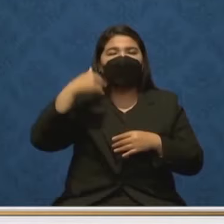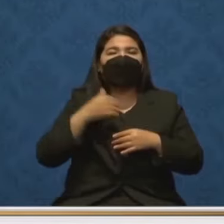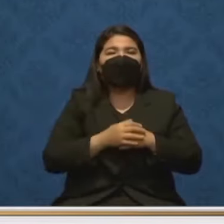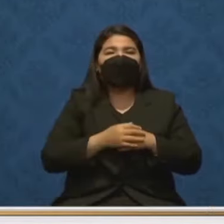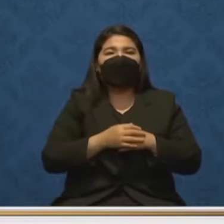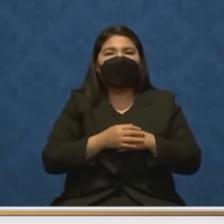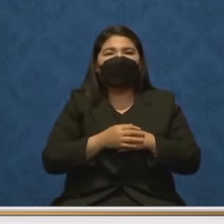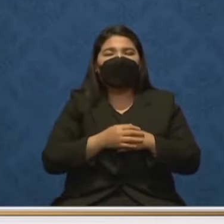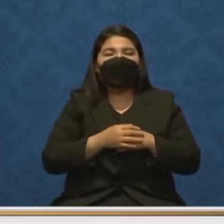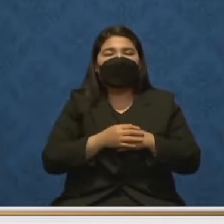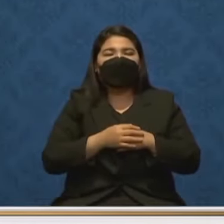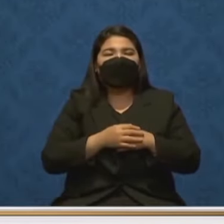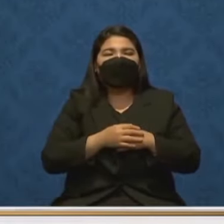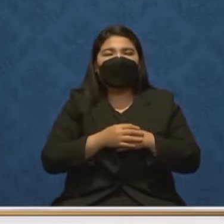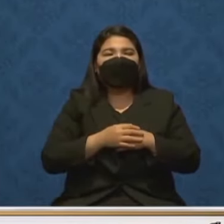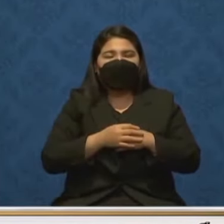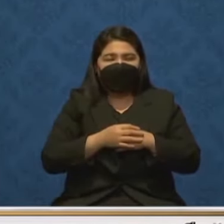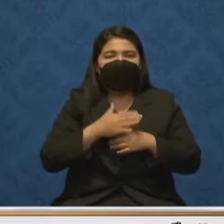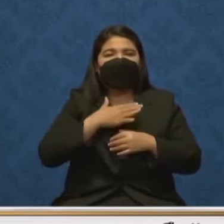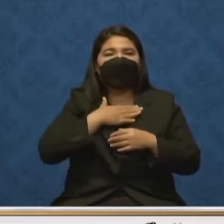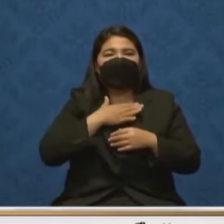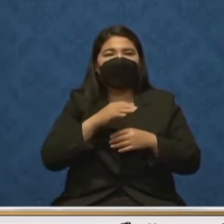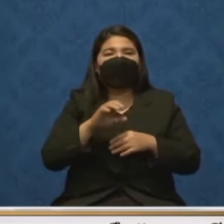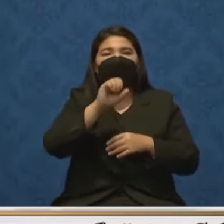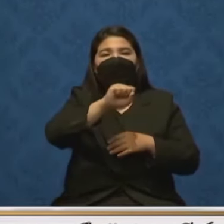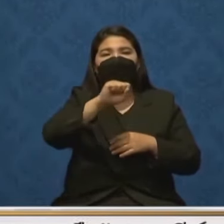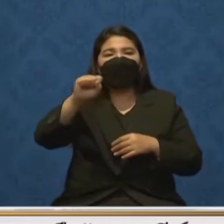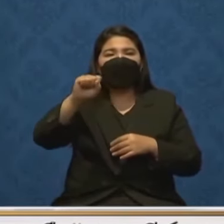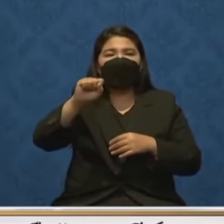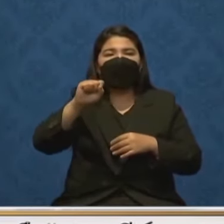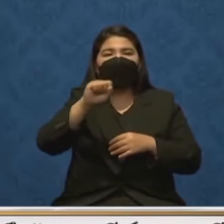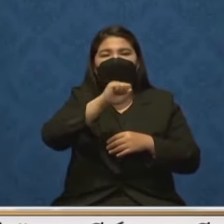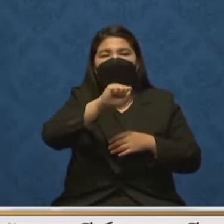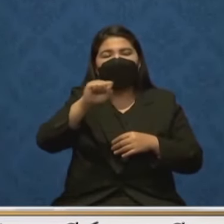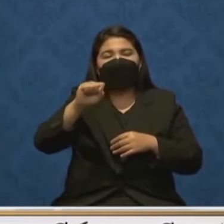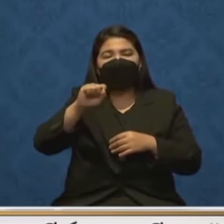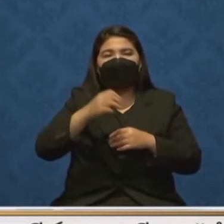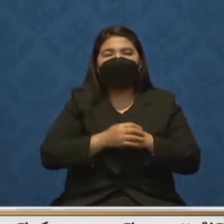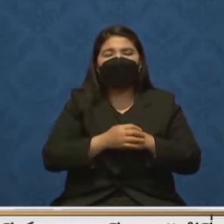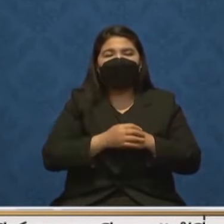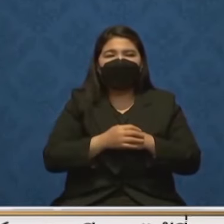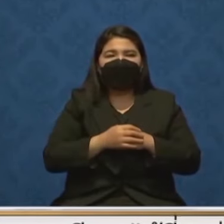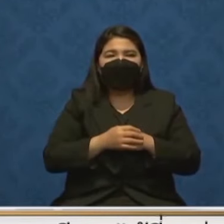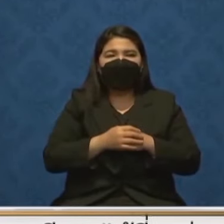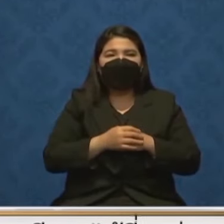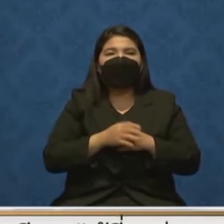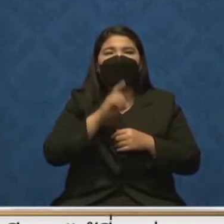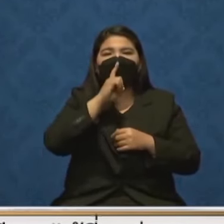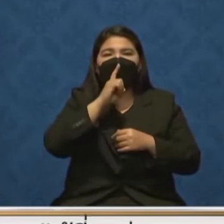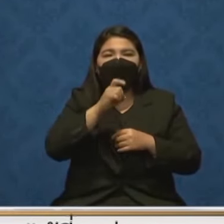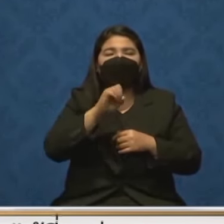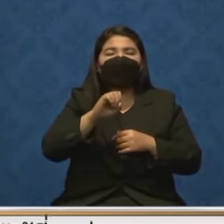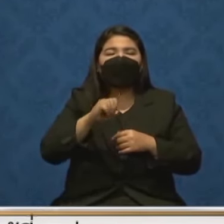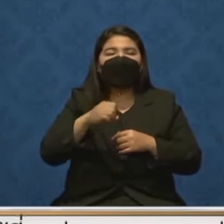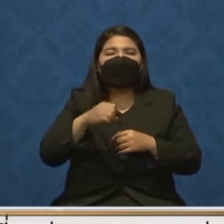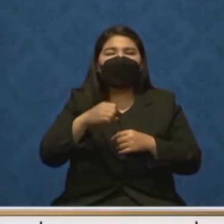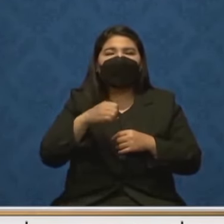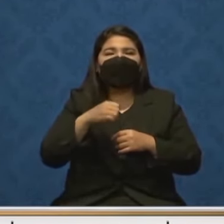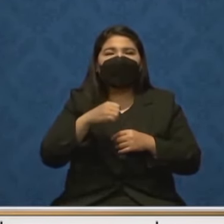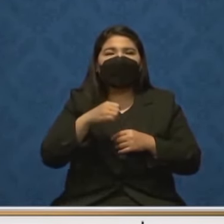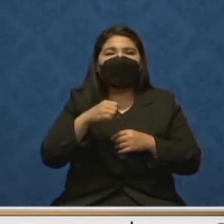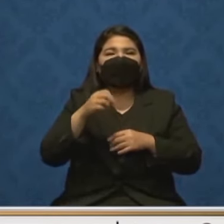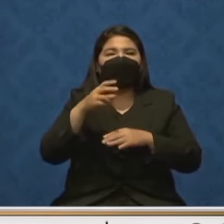การที่ฉันกรณิศงามสุคนธ์รัตนานะคะสมาชิกสภาผู้แทนราษฎรเขตคลองเตยและพัฒนาที่ฉันขอประทุมท่านประธานนะคะผู้ที่กำลังอาทิ